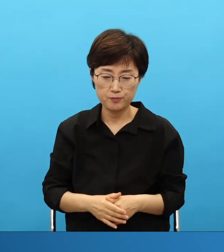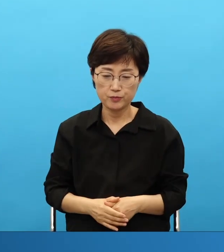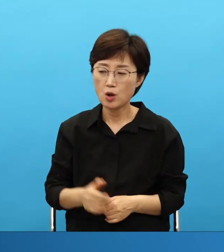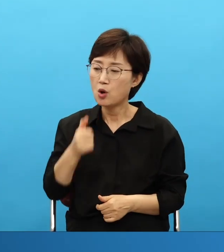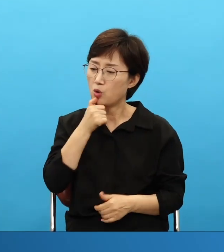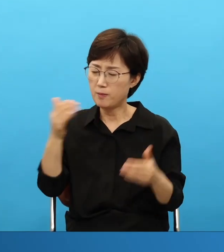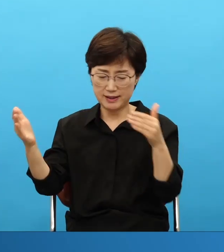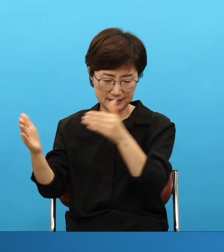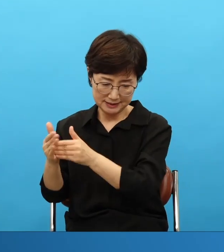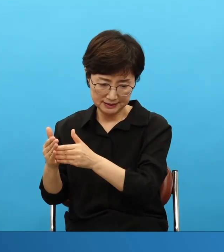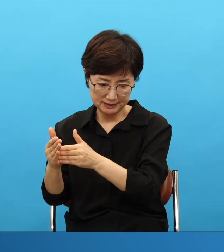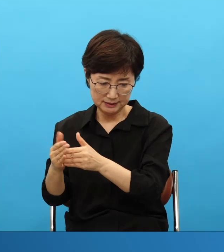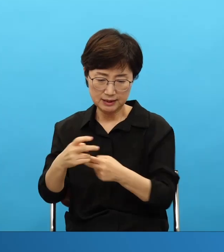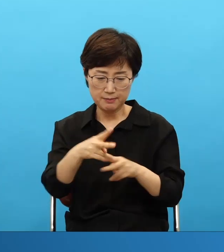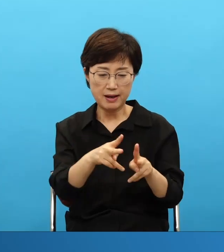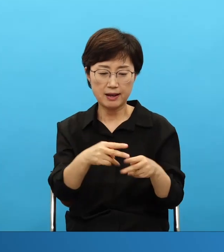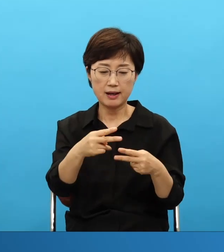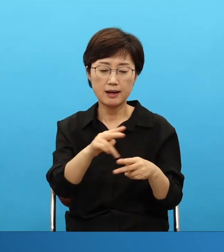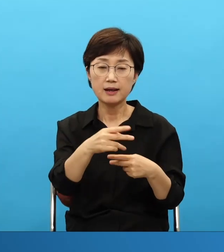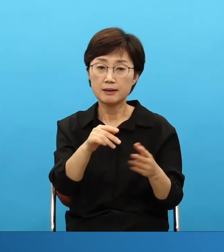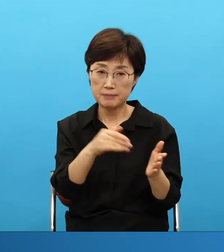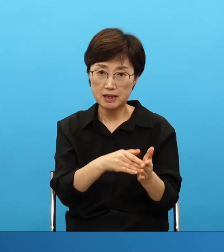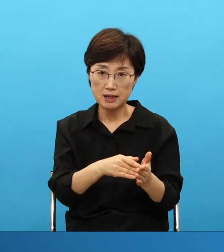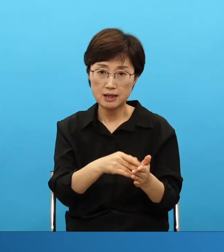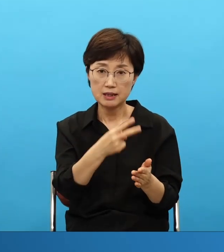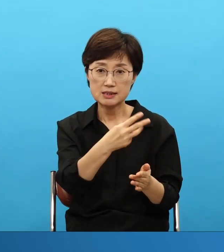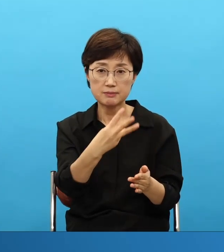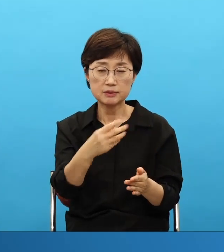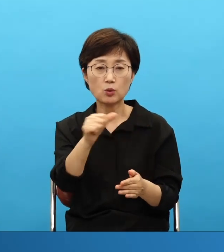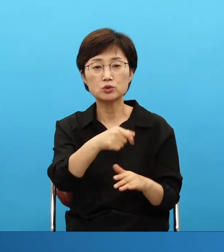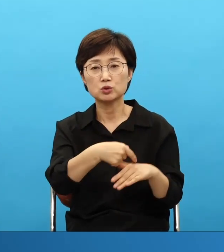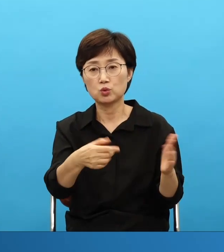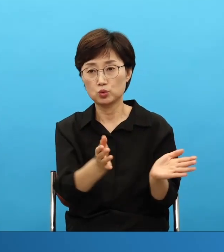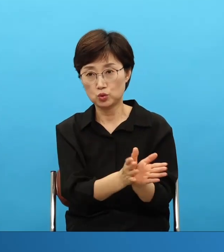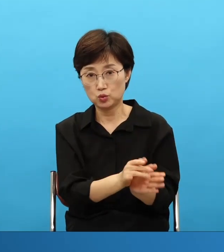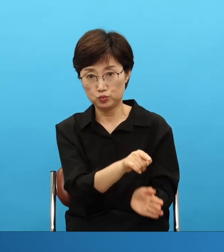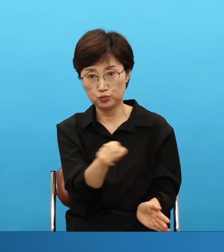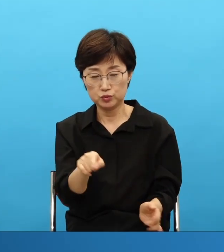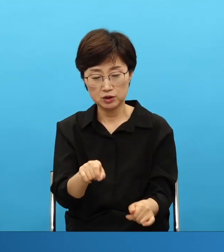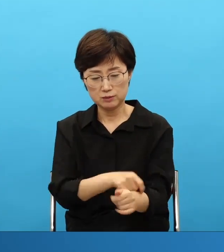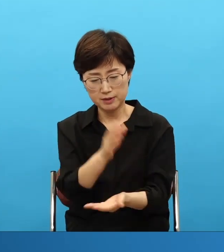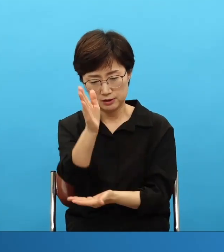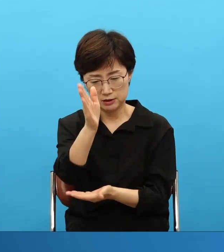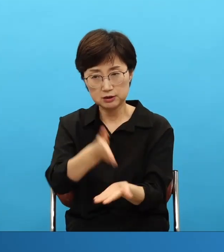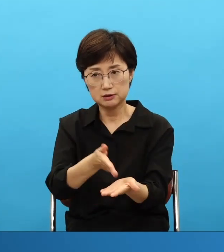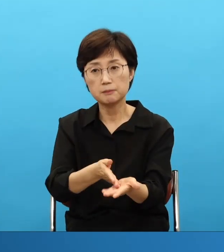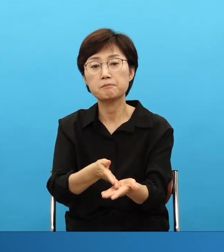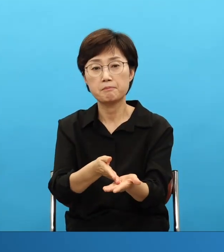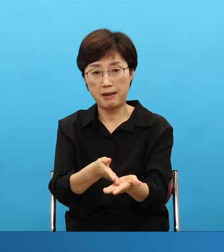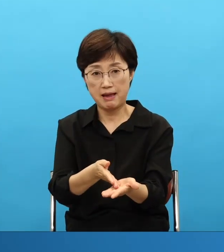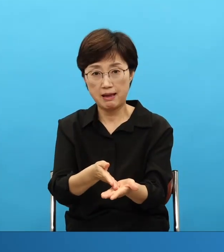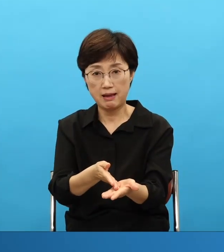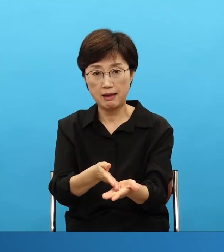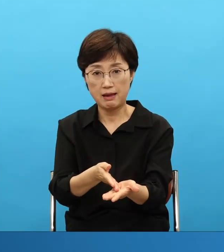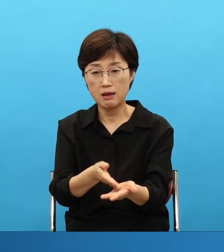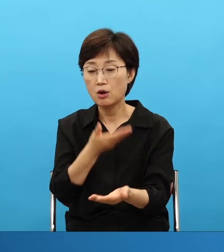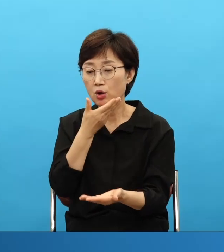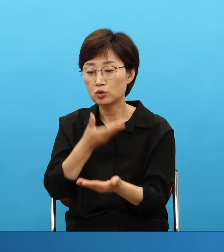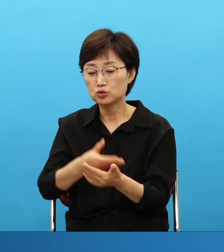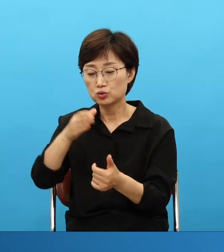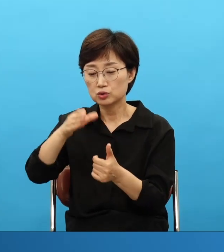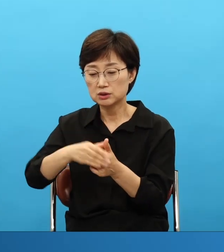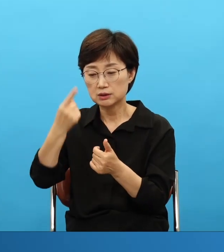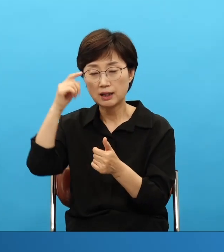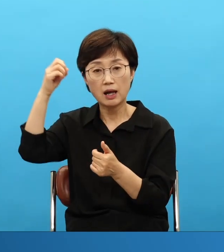로마까지 마가다락방 237 5천이란 제목으로 특별 메시지를 전했고 해당 지역의 중대원 세계